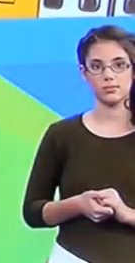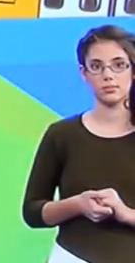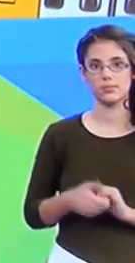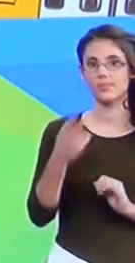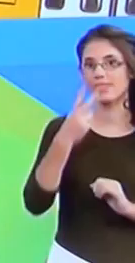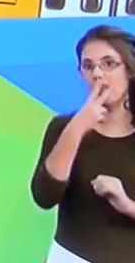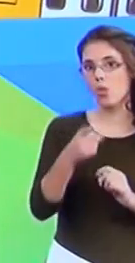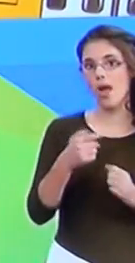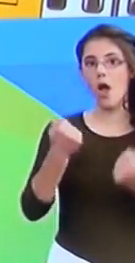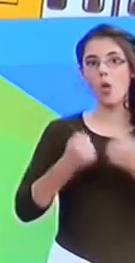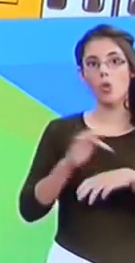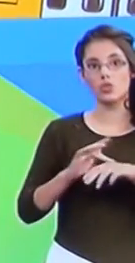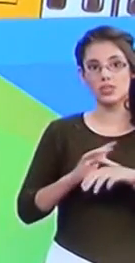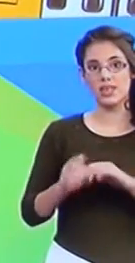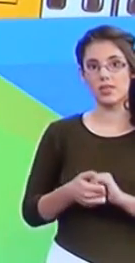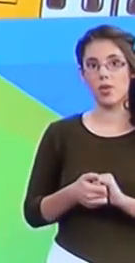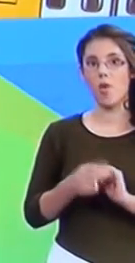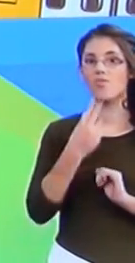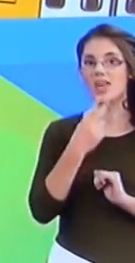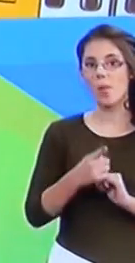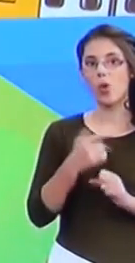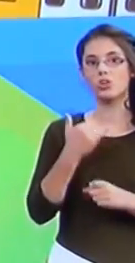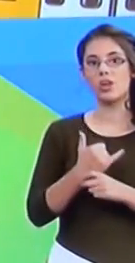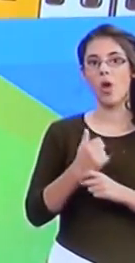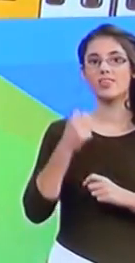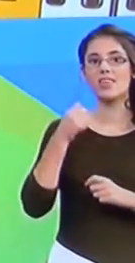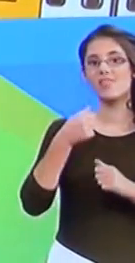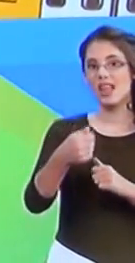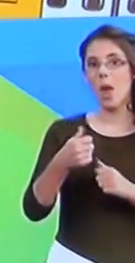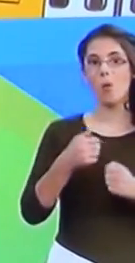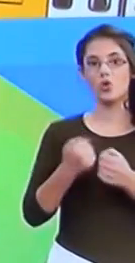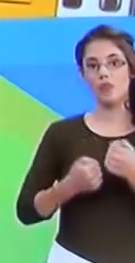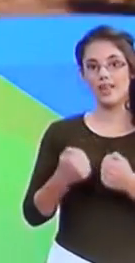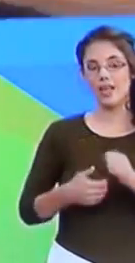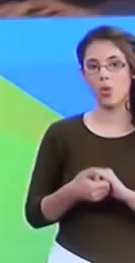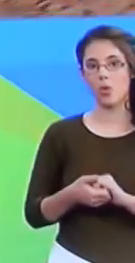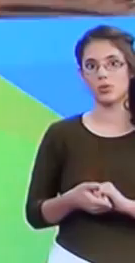Gyere, nézzük meg a kocsiszét. Vilmos, igazi villamos vezető.